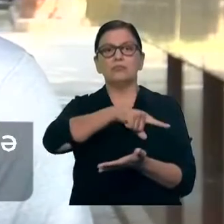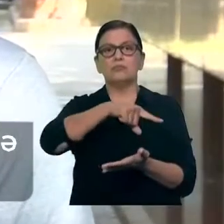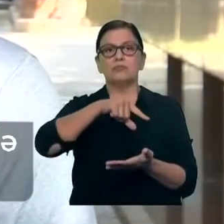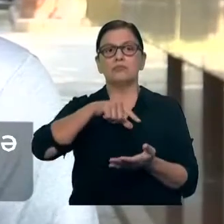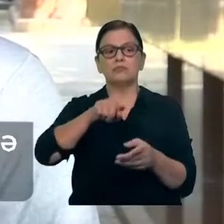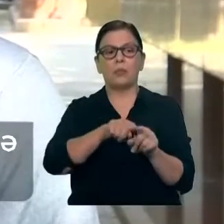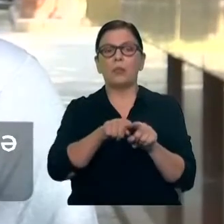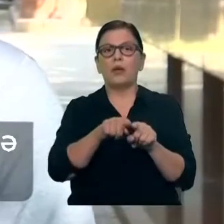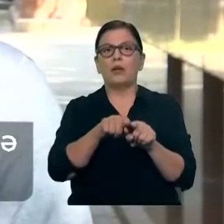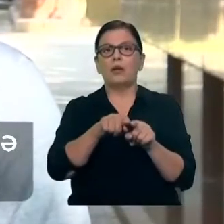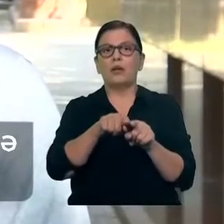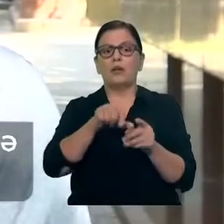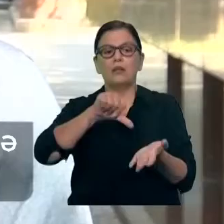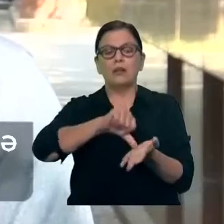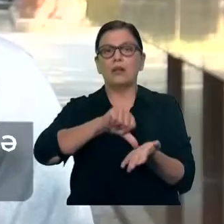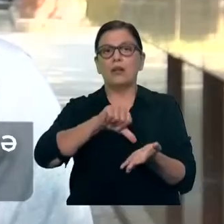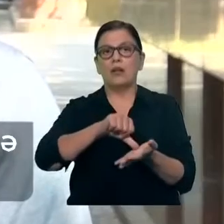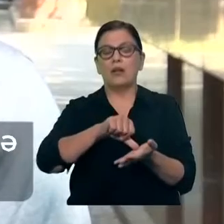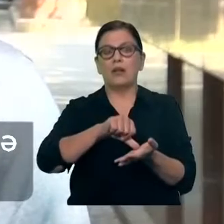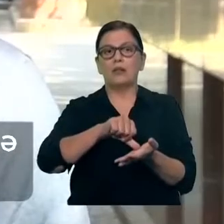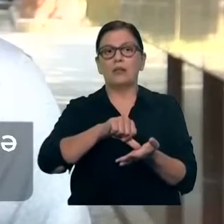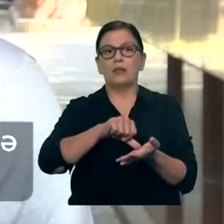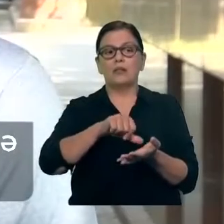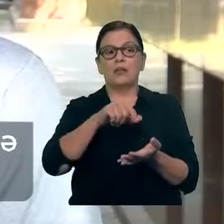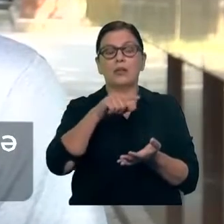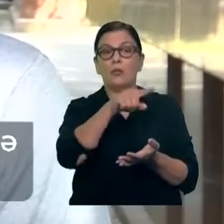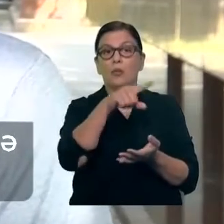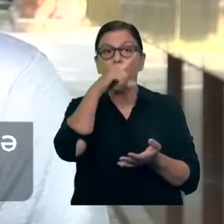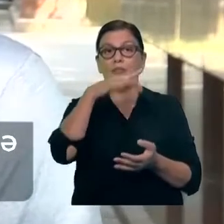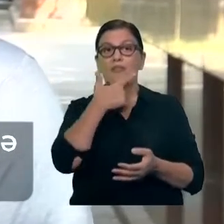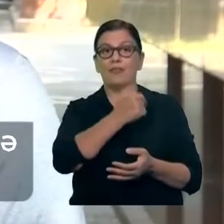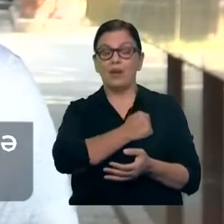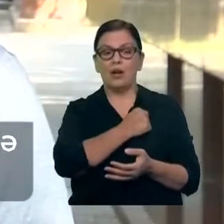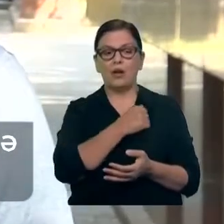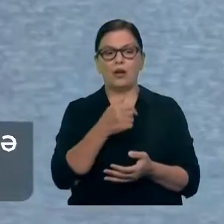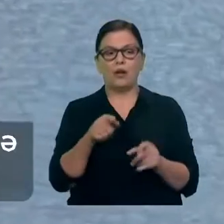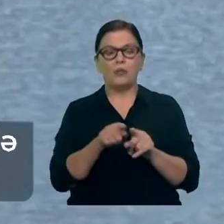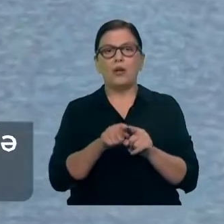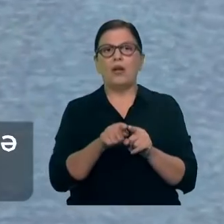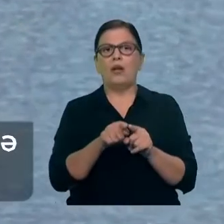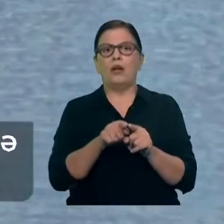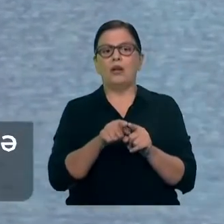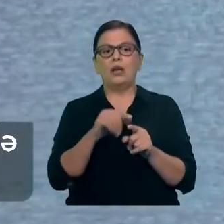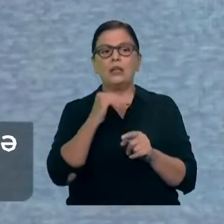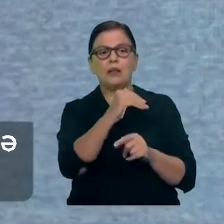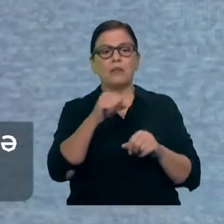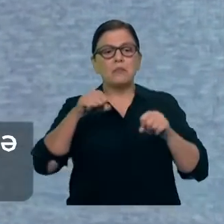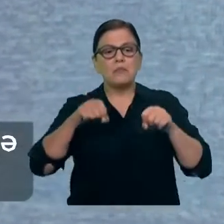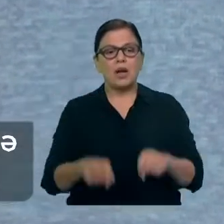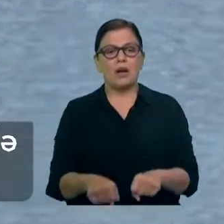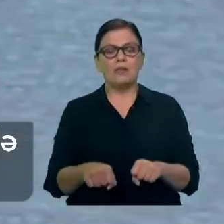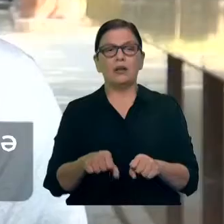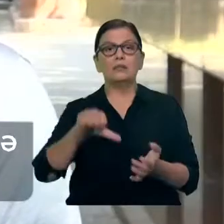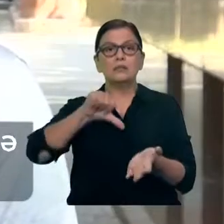məramlılarının mandatı yoxdur və hələ də bu mandat Azərbaycan tərəfindən razılaşdırılmıyıb. Və nəticədə də